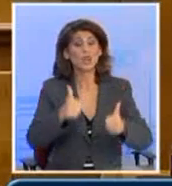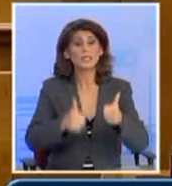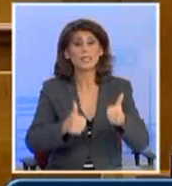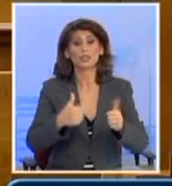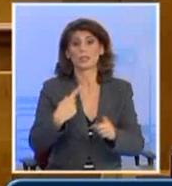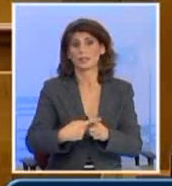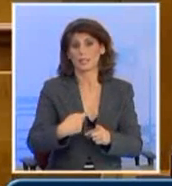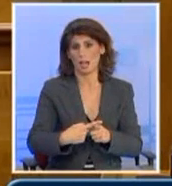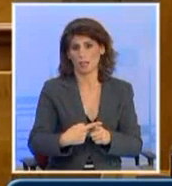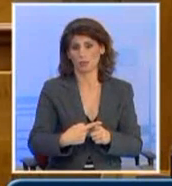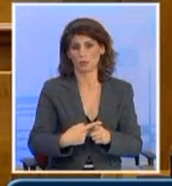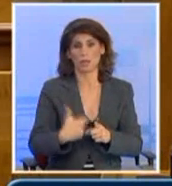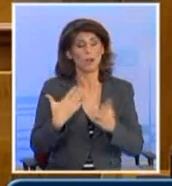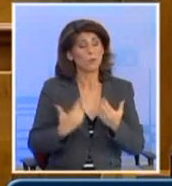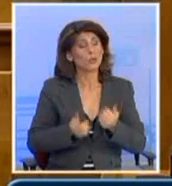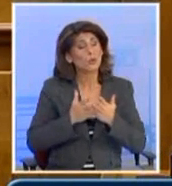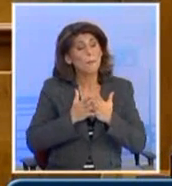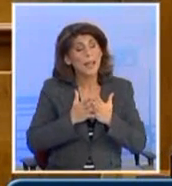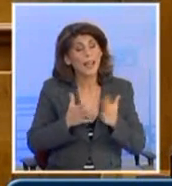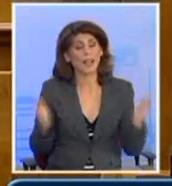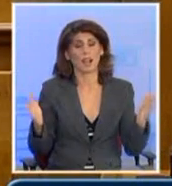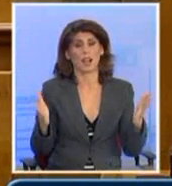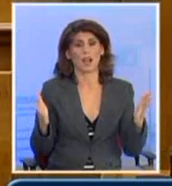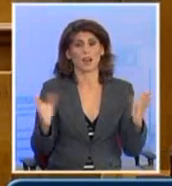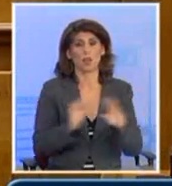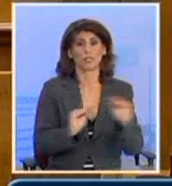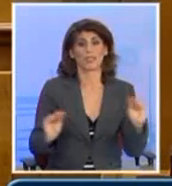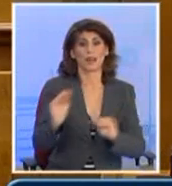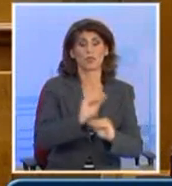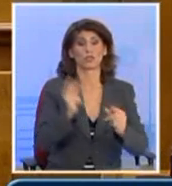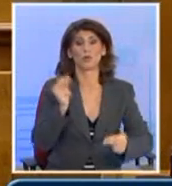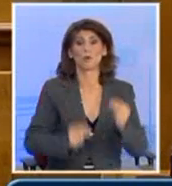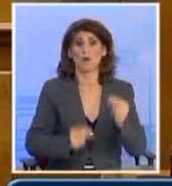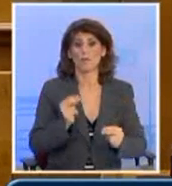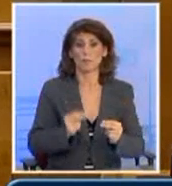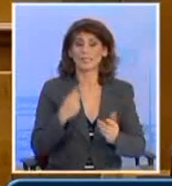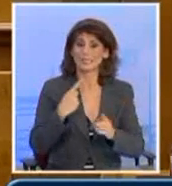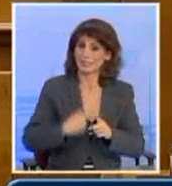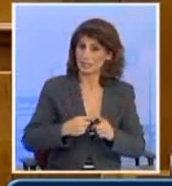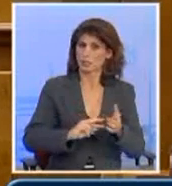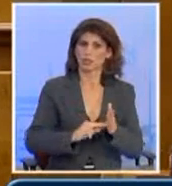ανταγωνιστικότητα της χώρας, που είναι το μεγάλο διαρθρωτικό πρόβλημα